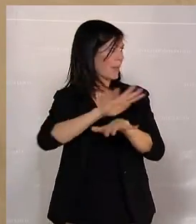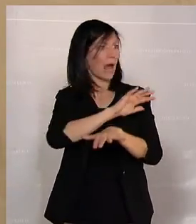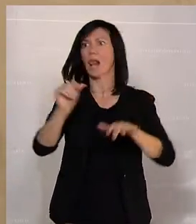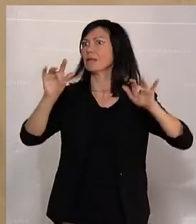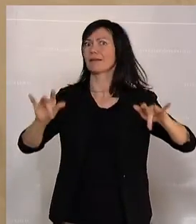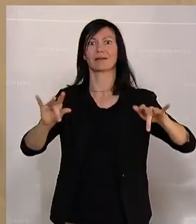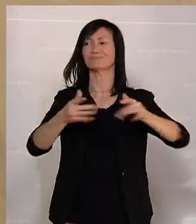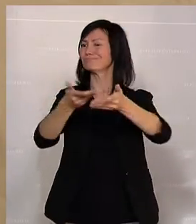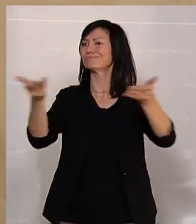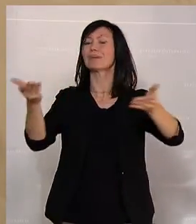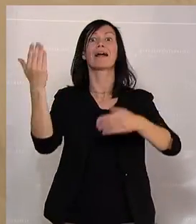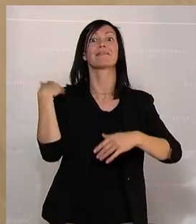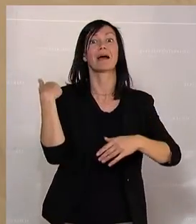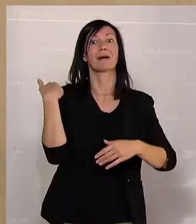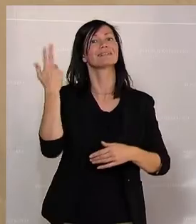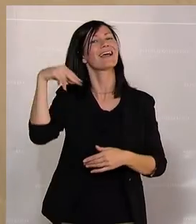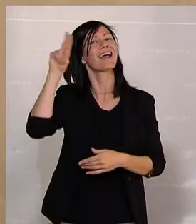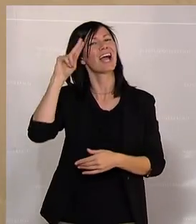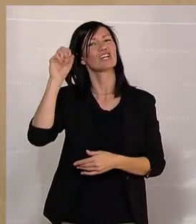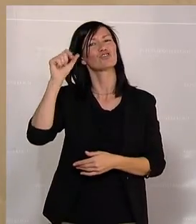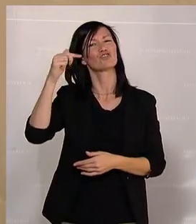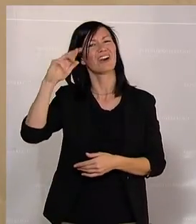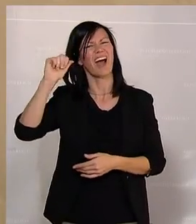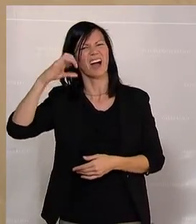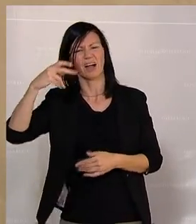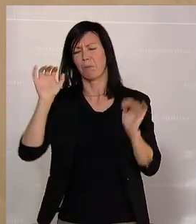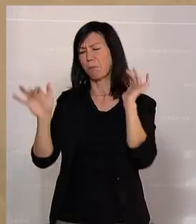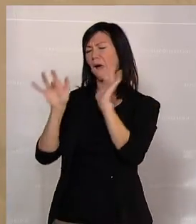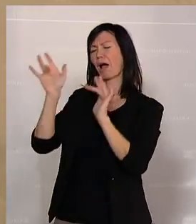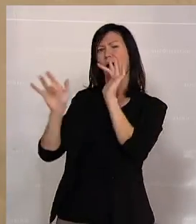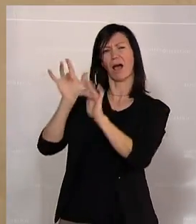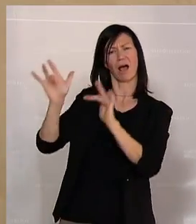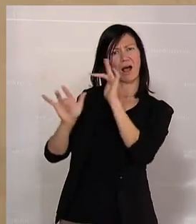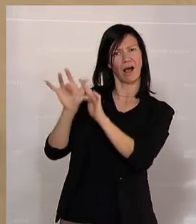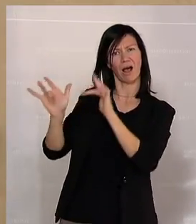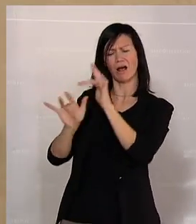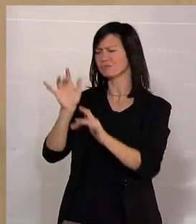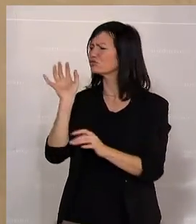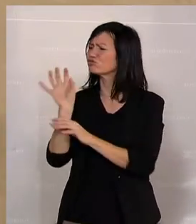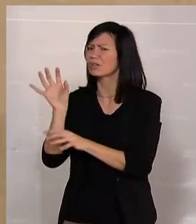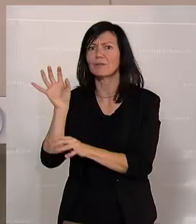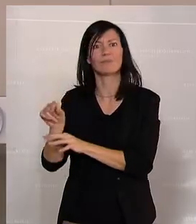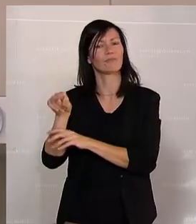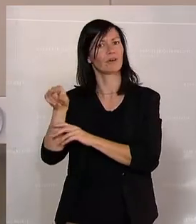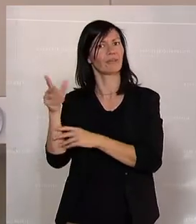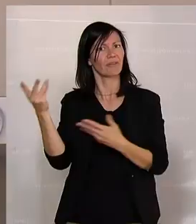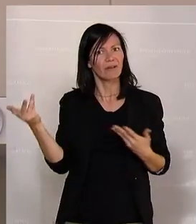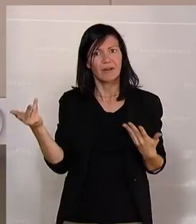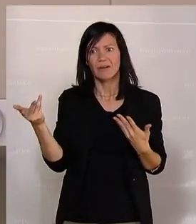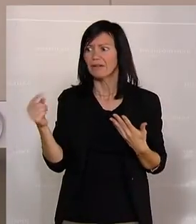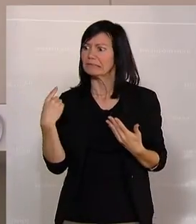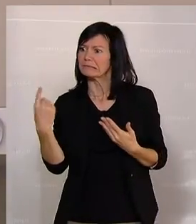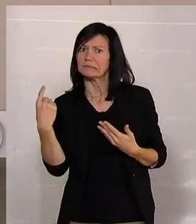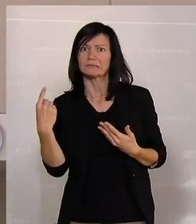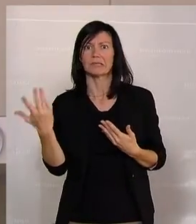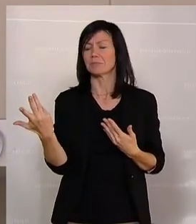über Herrn Strache und alle anderen hergefallen sind und wie sie geschimpft haben über die